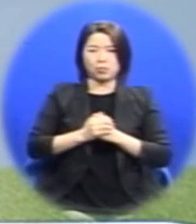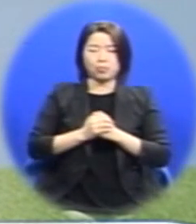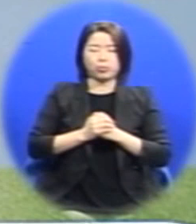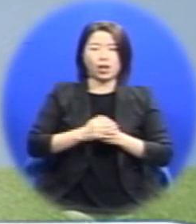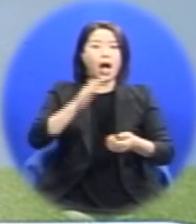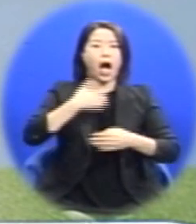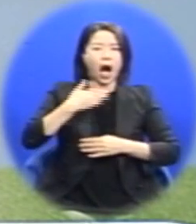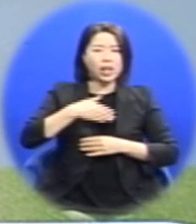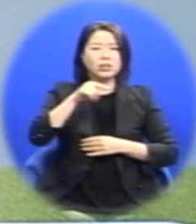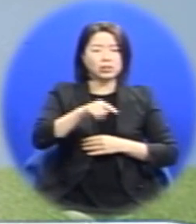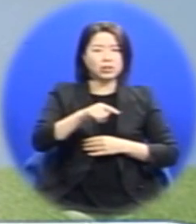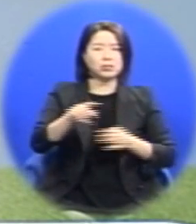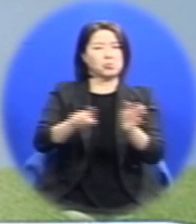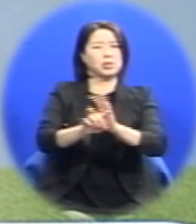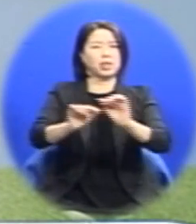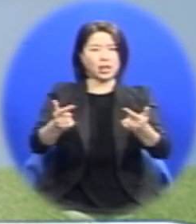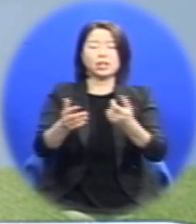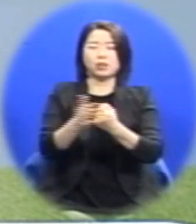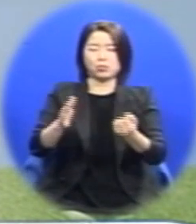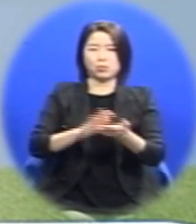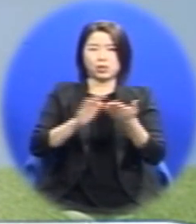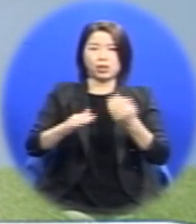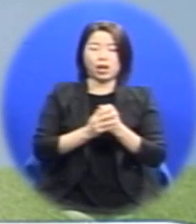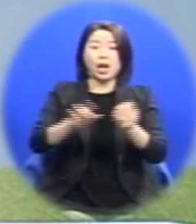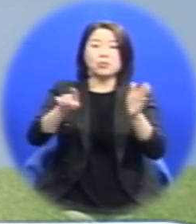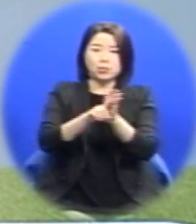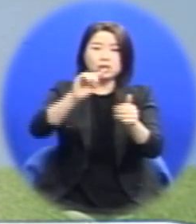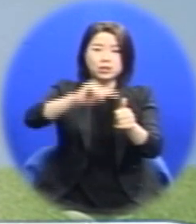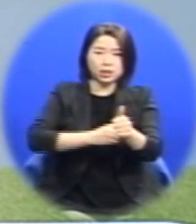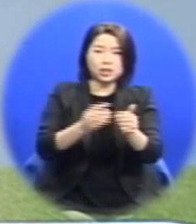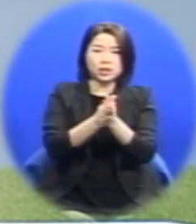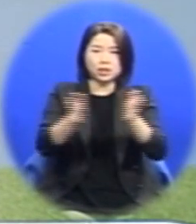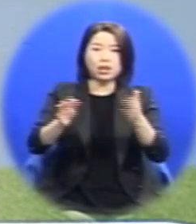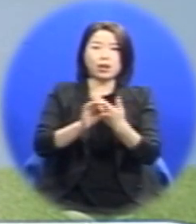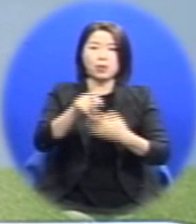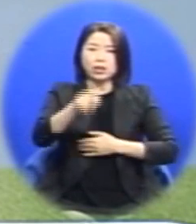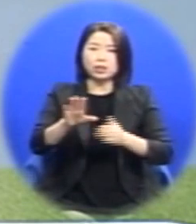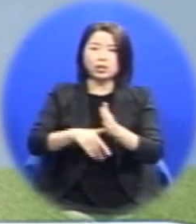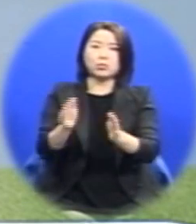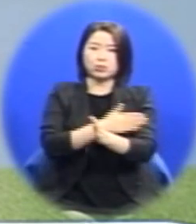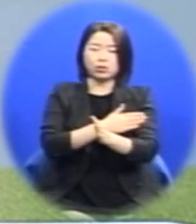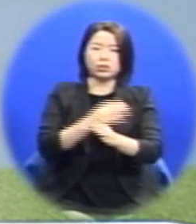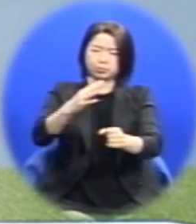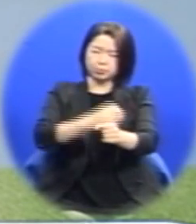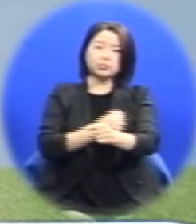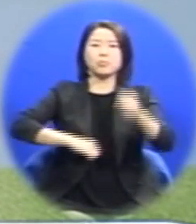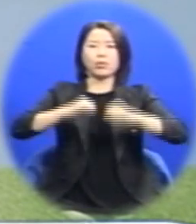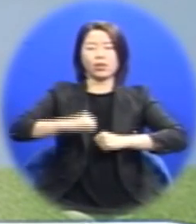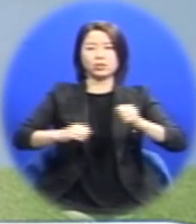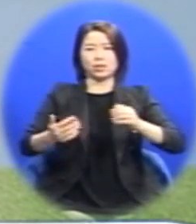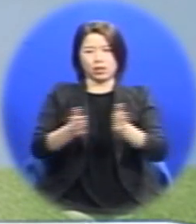거지 믿는 게 아니니까 그런 거예요. 믿어지기 시작하면 그때부터는 이건 엄청난 역사가